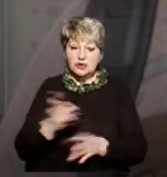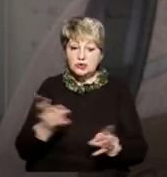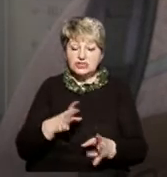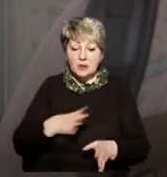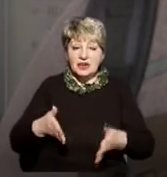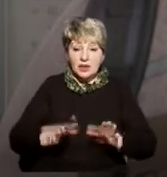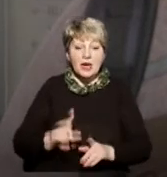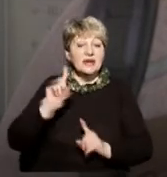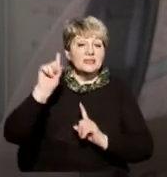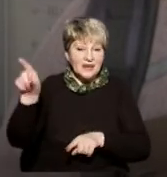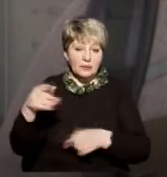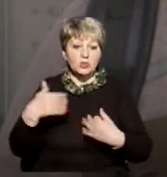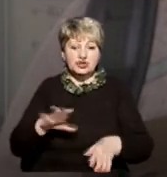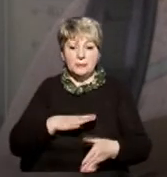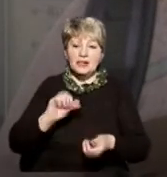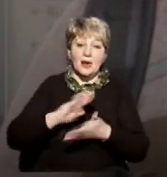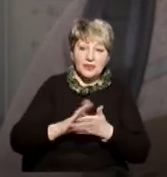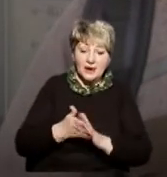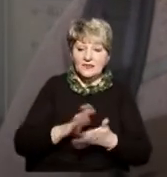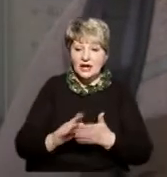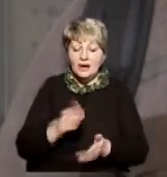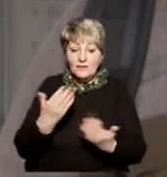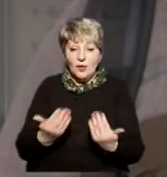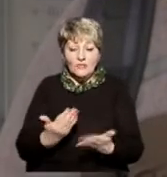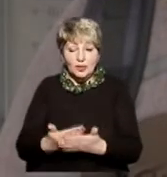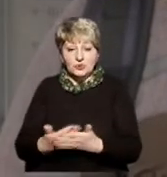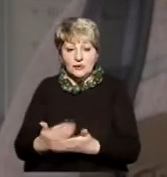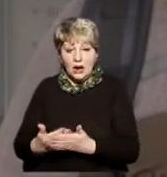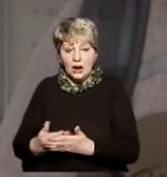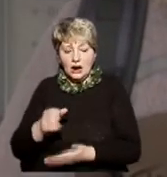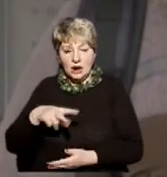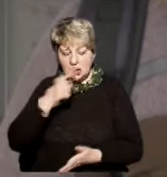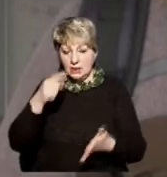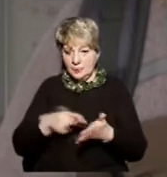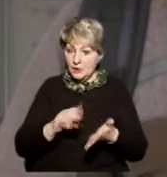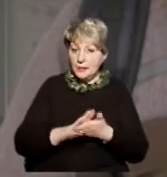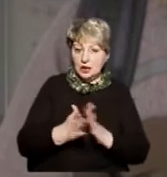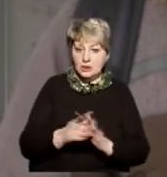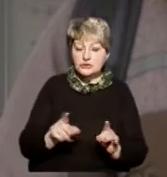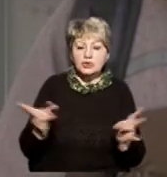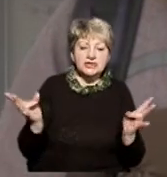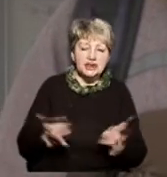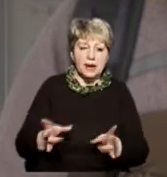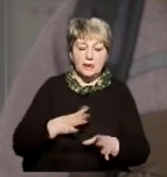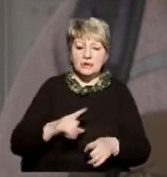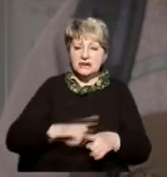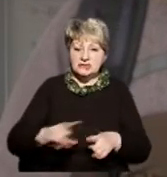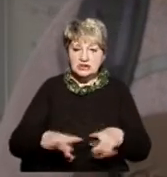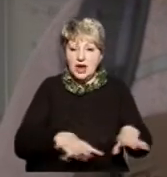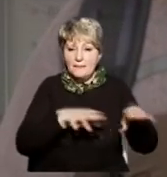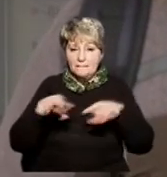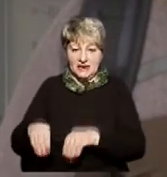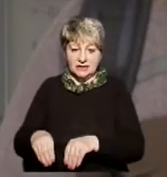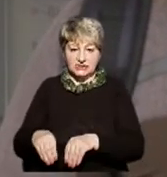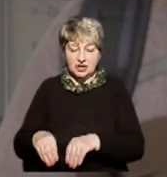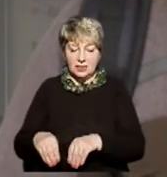все там обладнано. З кожного дня вона могла народити, але ситуація сталася так, що треба було переїжджати,